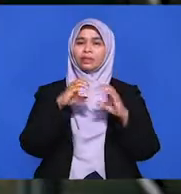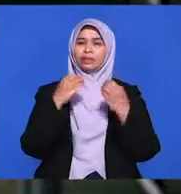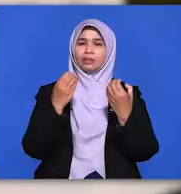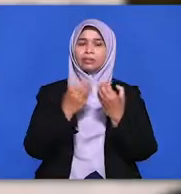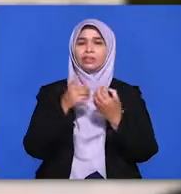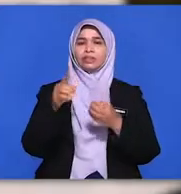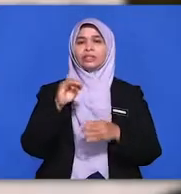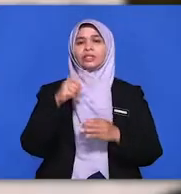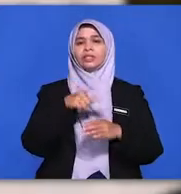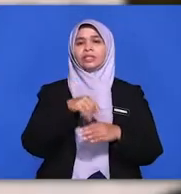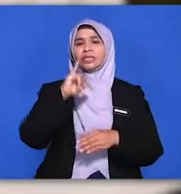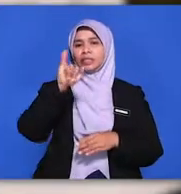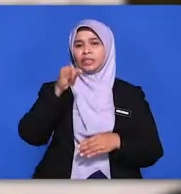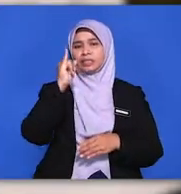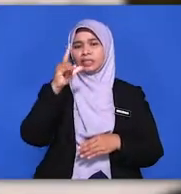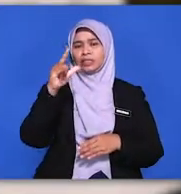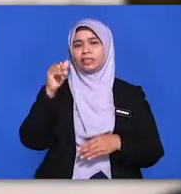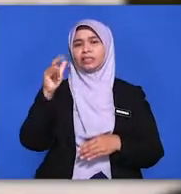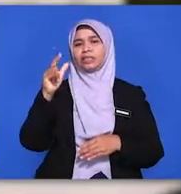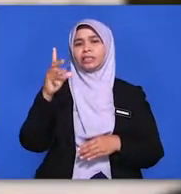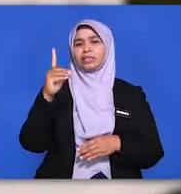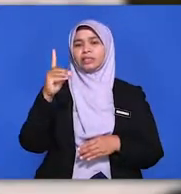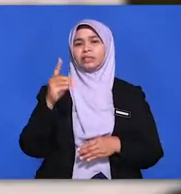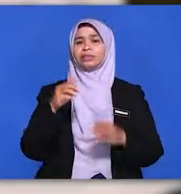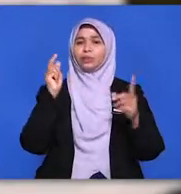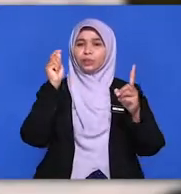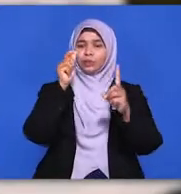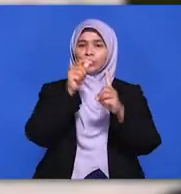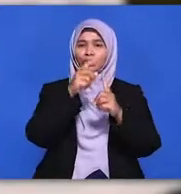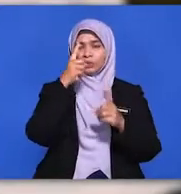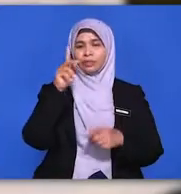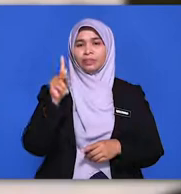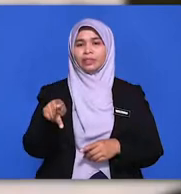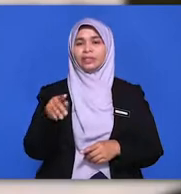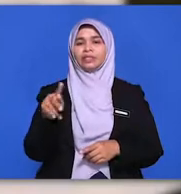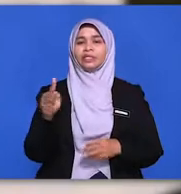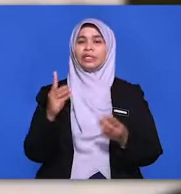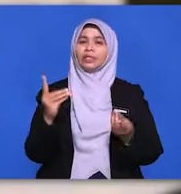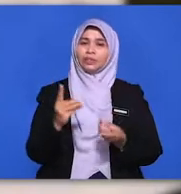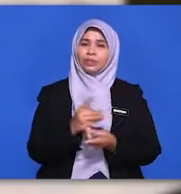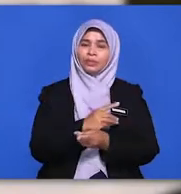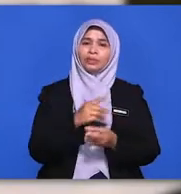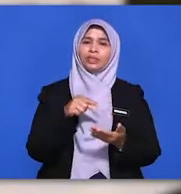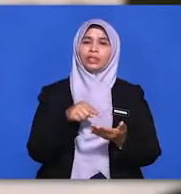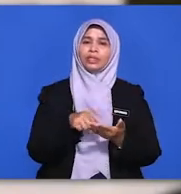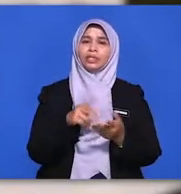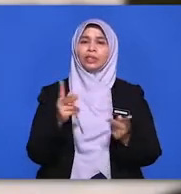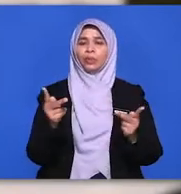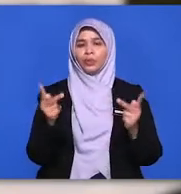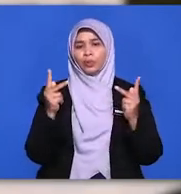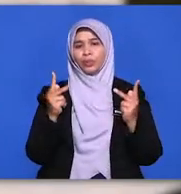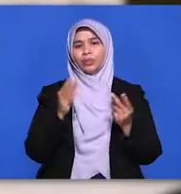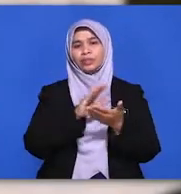dijilid. Tujuannya adalah untuk memastikan dokumentasi ini kukuh, selamat